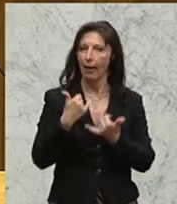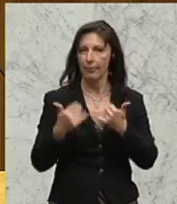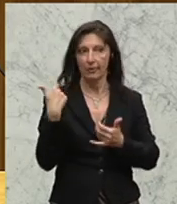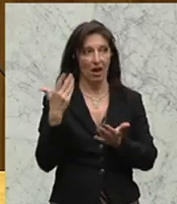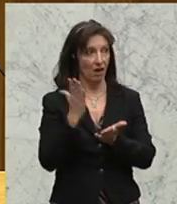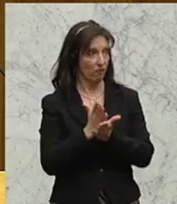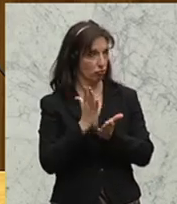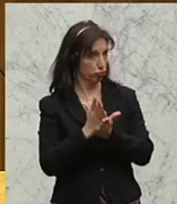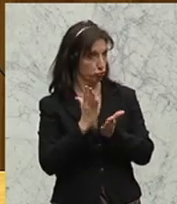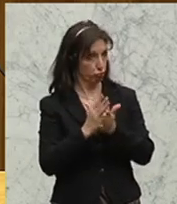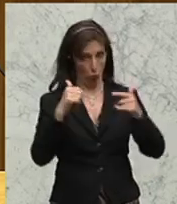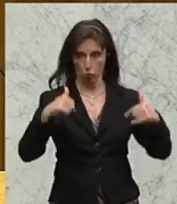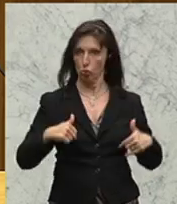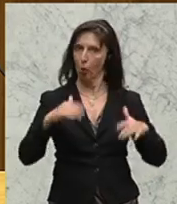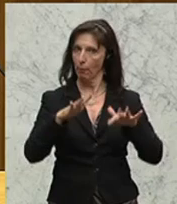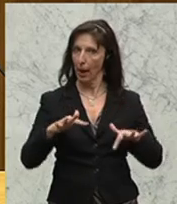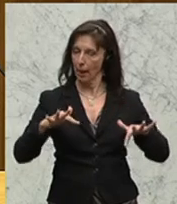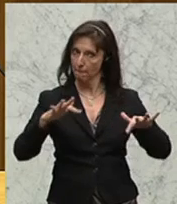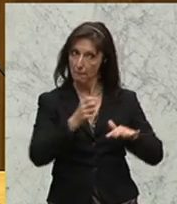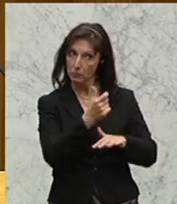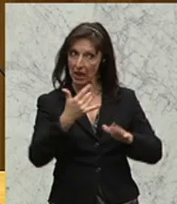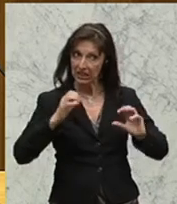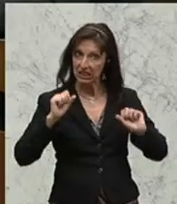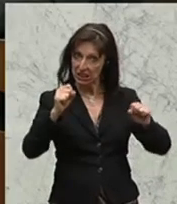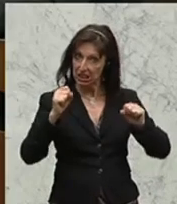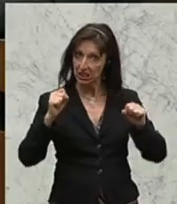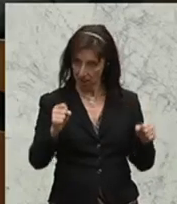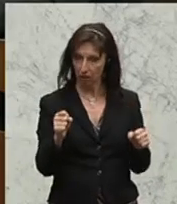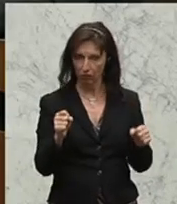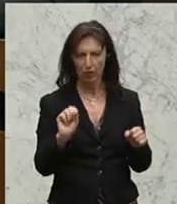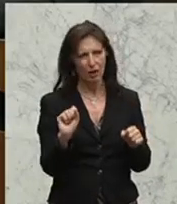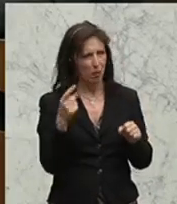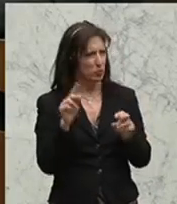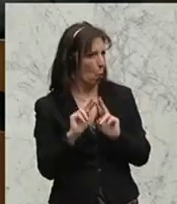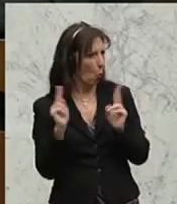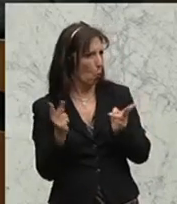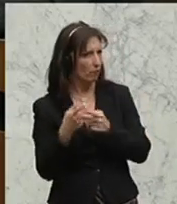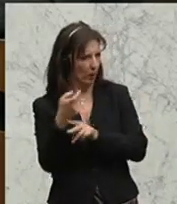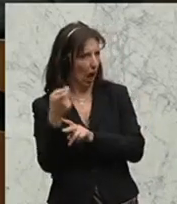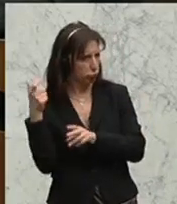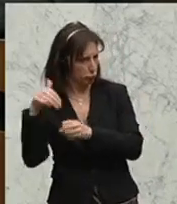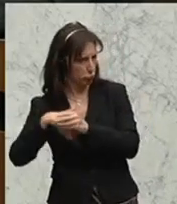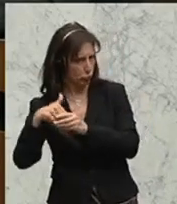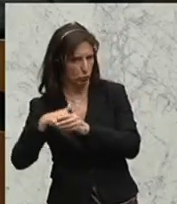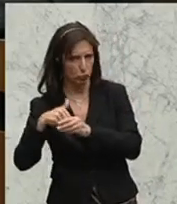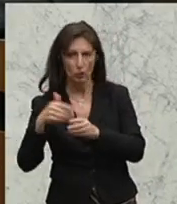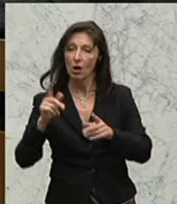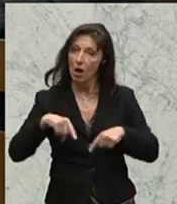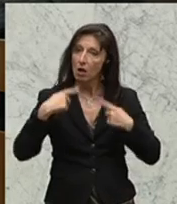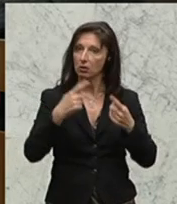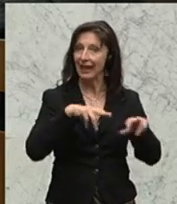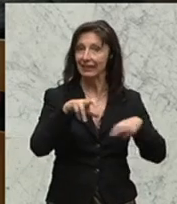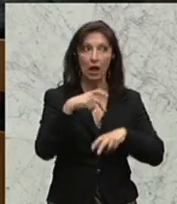begonnen, Initiativen hier im Haus zu setzen. Das hat sich hauptsächlich im Umweltausschuss abgespielt. Es ist auch zu Verhandlungen mit